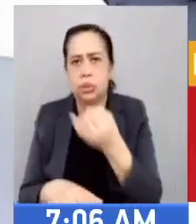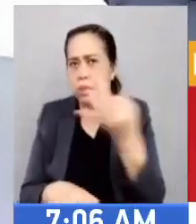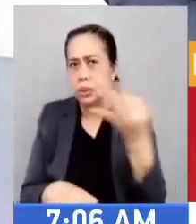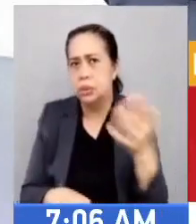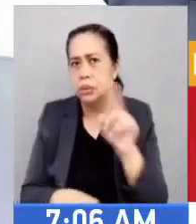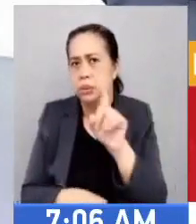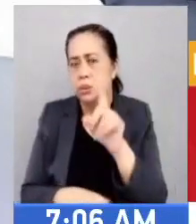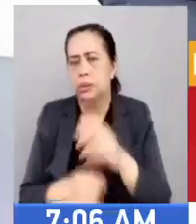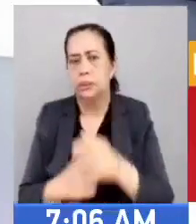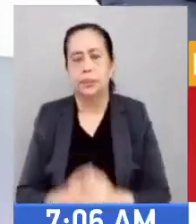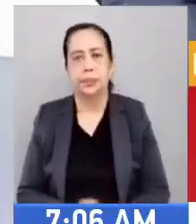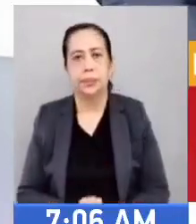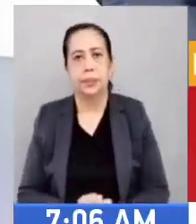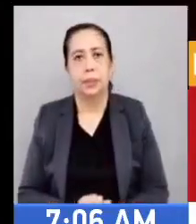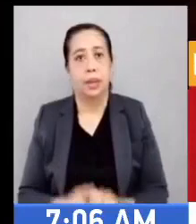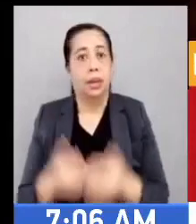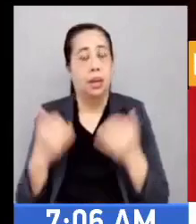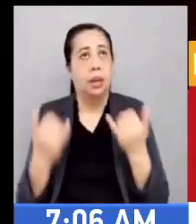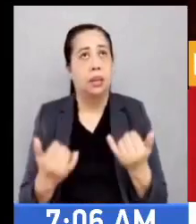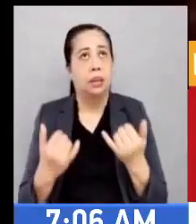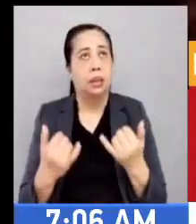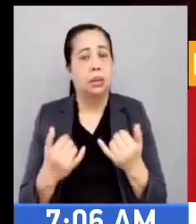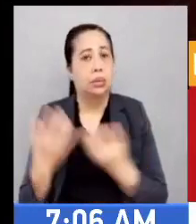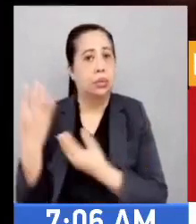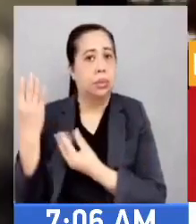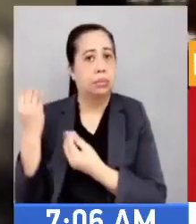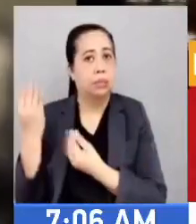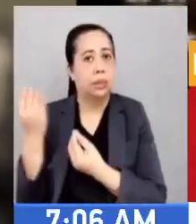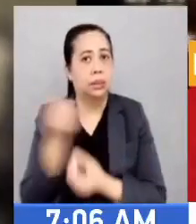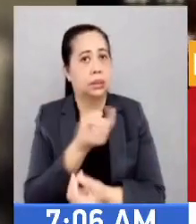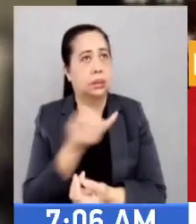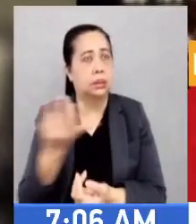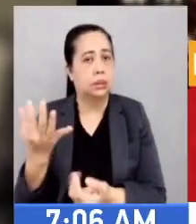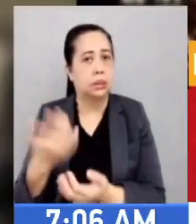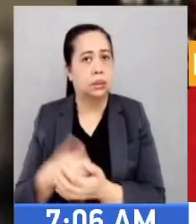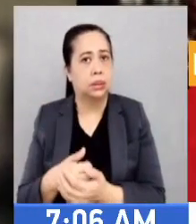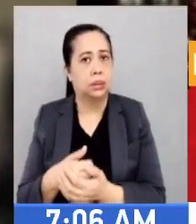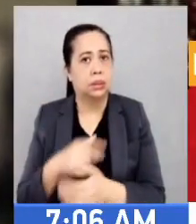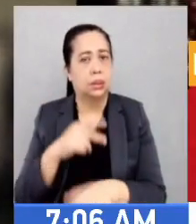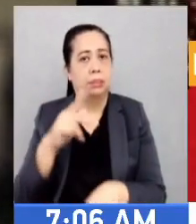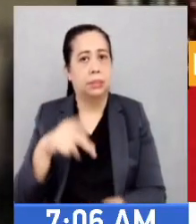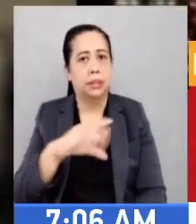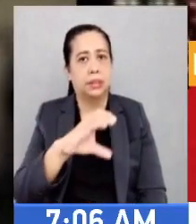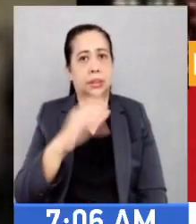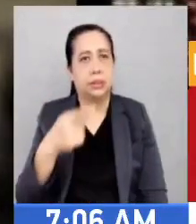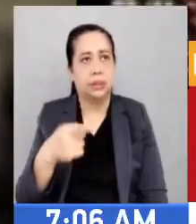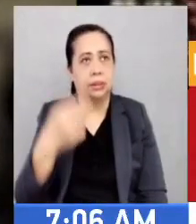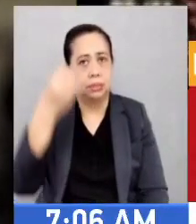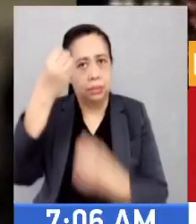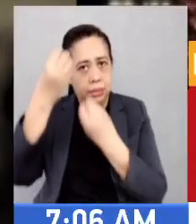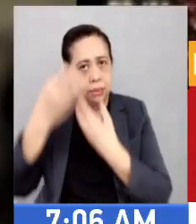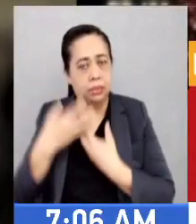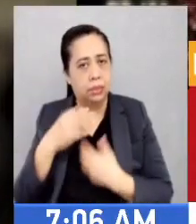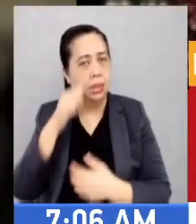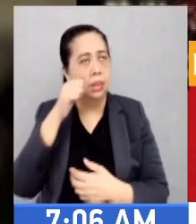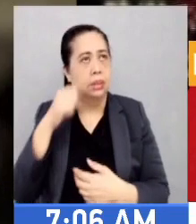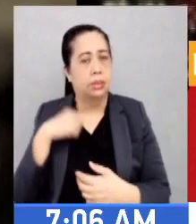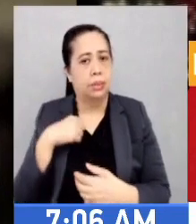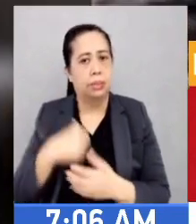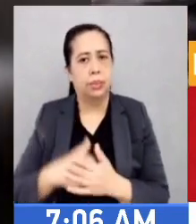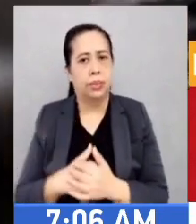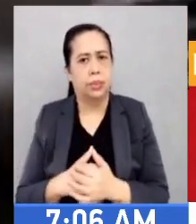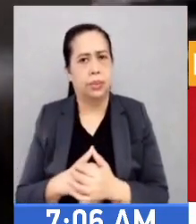Sa as of now po, yung update natin no, ng Philippine Coast Guard sa atin, kahapon po ay may na